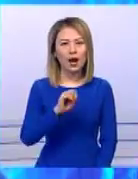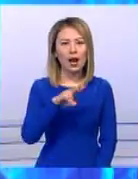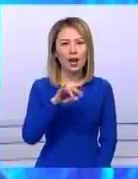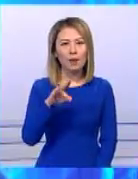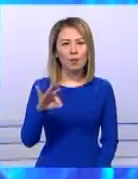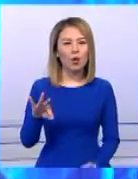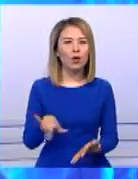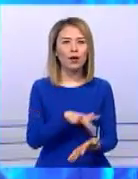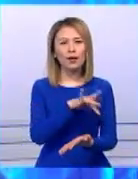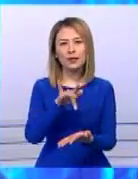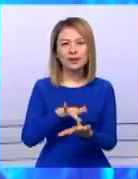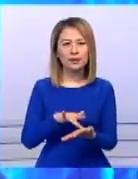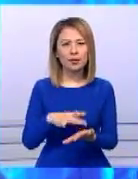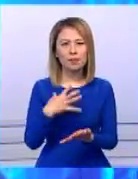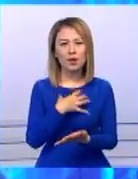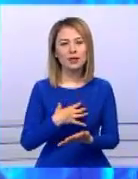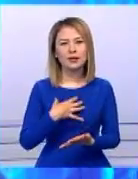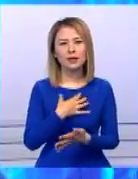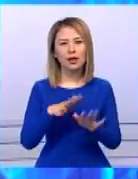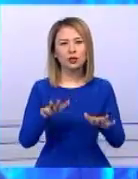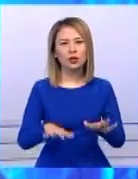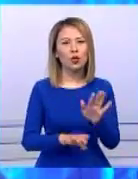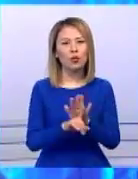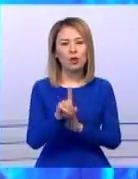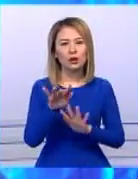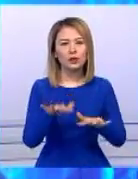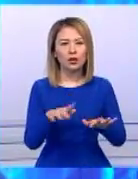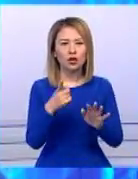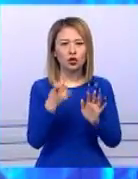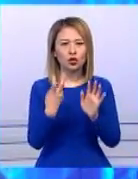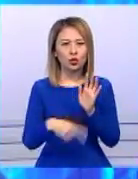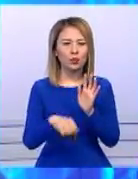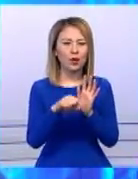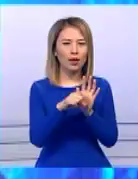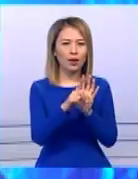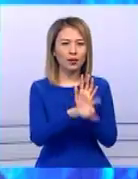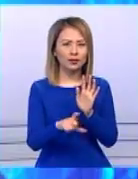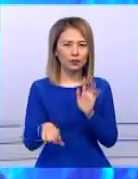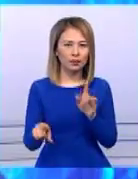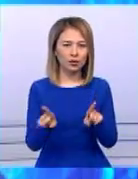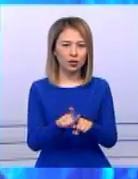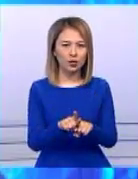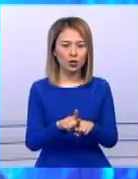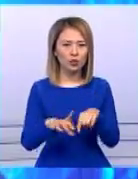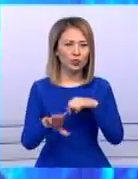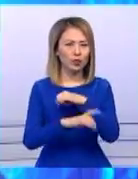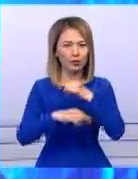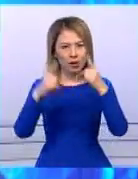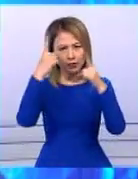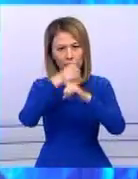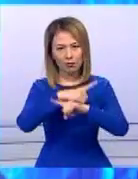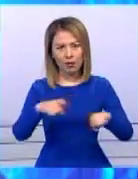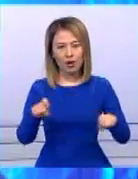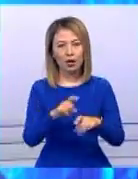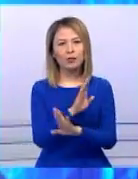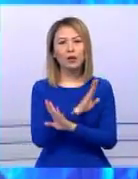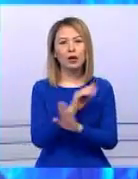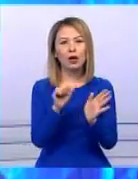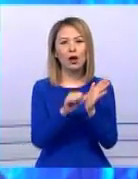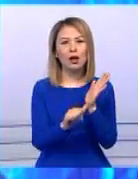Алеппо қаласының маңында босқындарға жасалған лаңкестік шабуыл құрбандарының саны 126 адамға жетті. Соңғы мәлімет